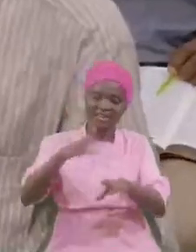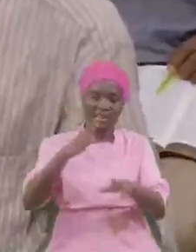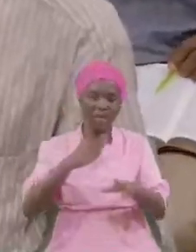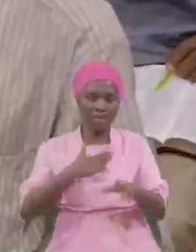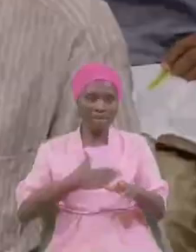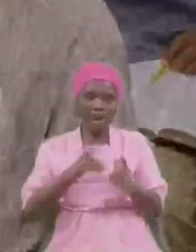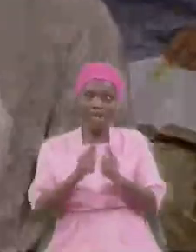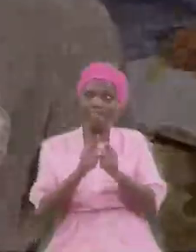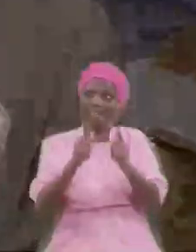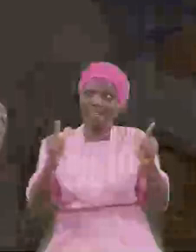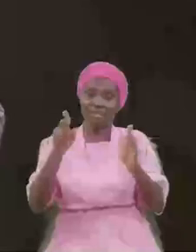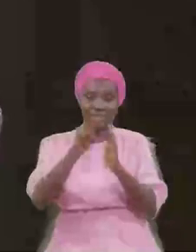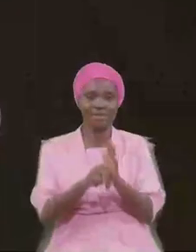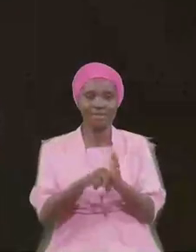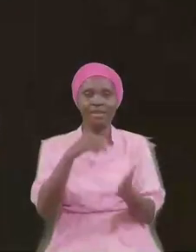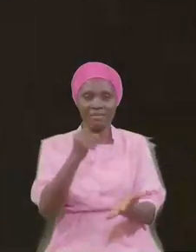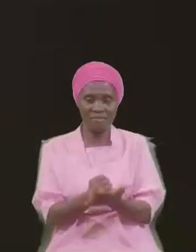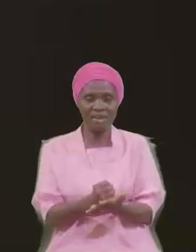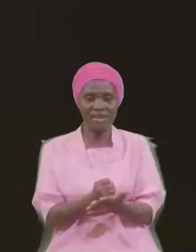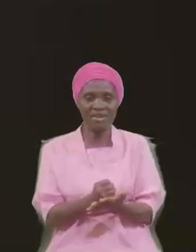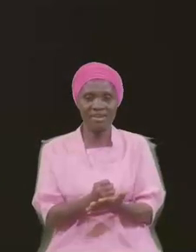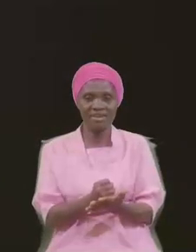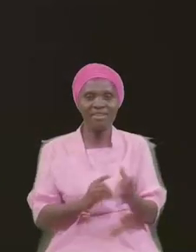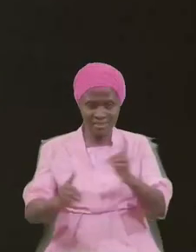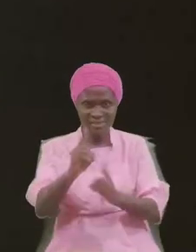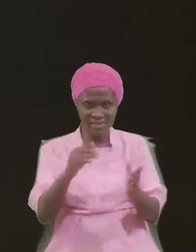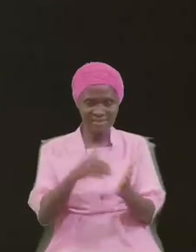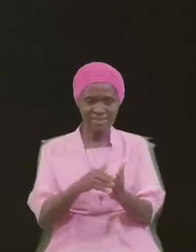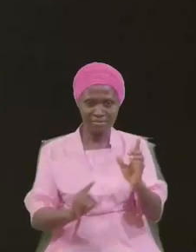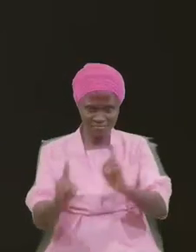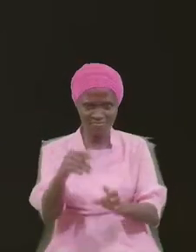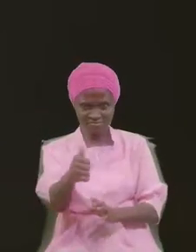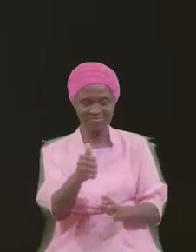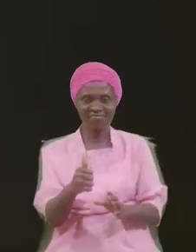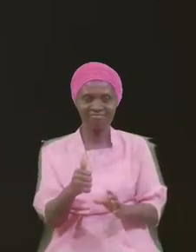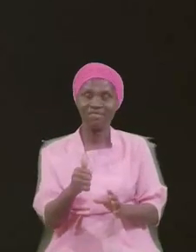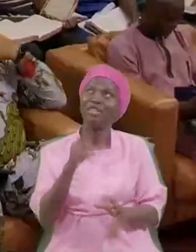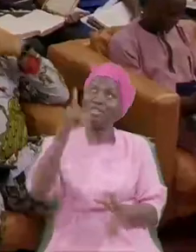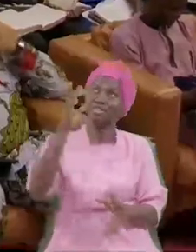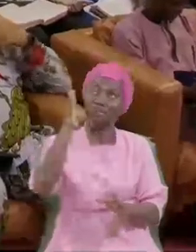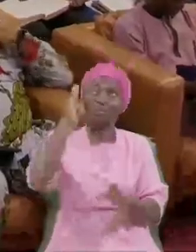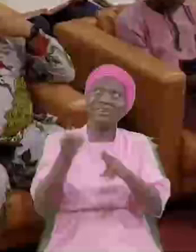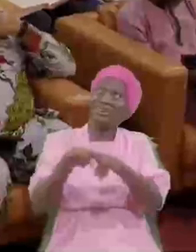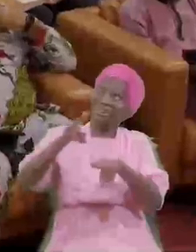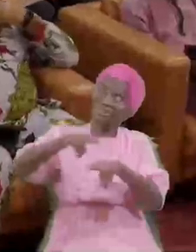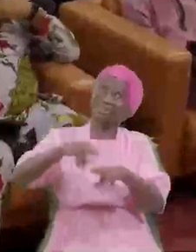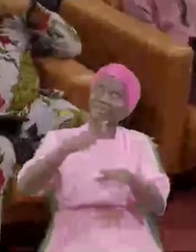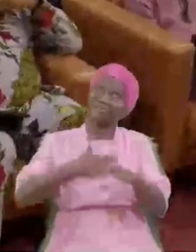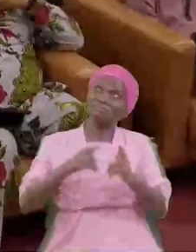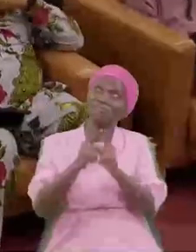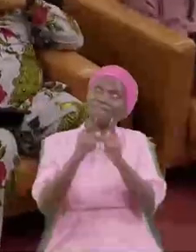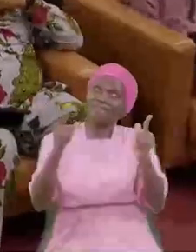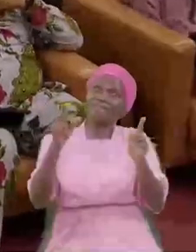Relève ma grandeur. Je veux le dire encore pour moi-même. Oh Dieu, relève ma